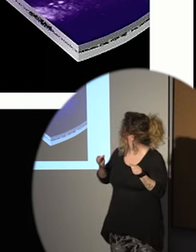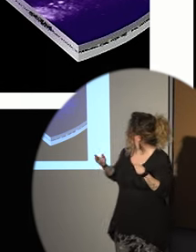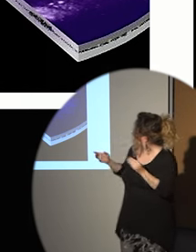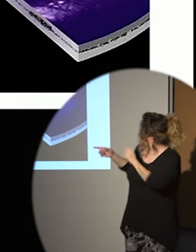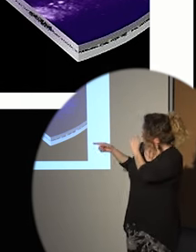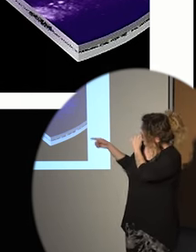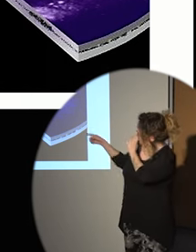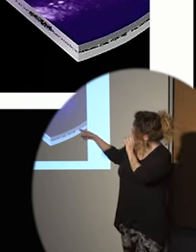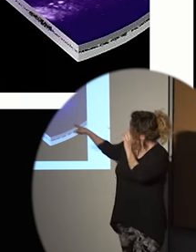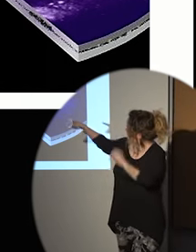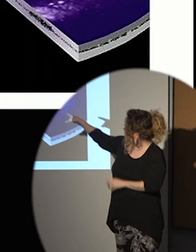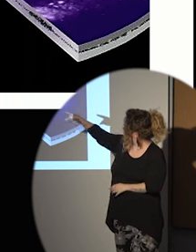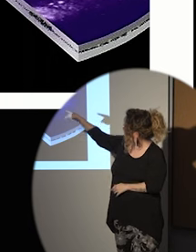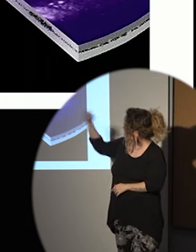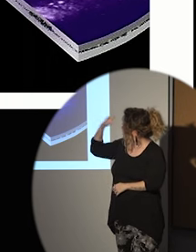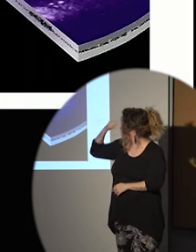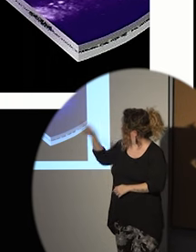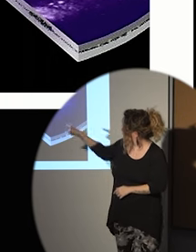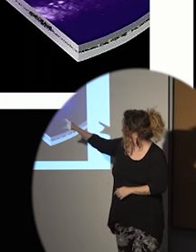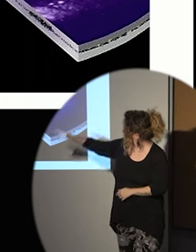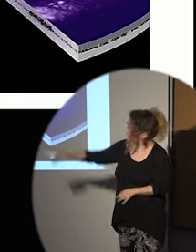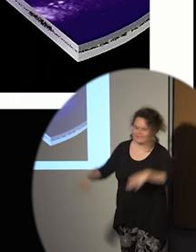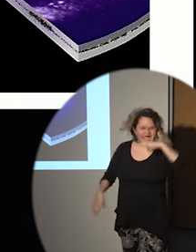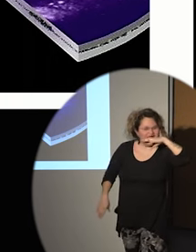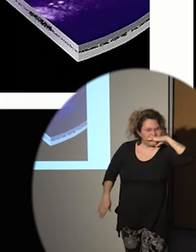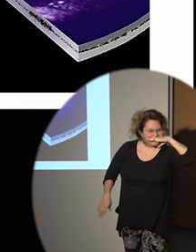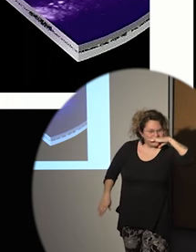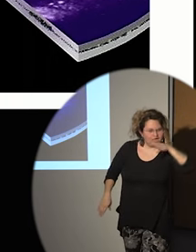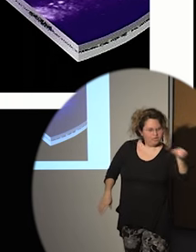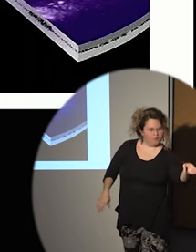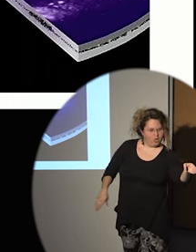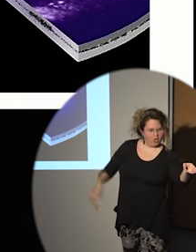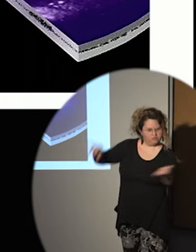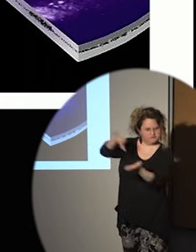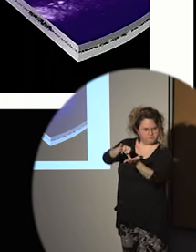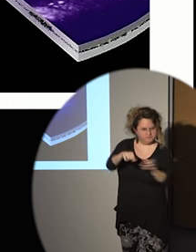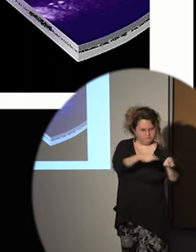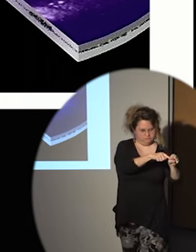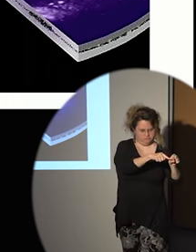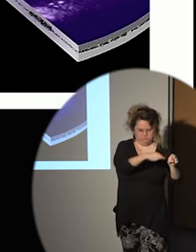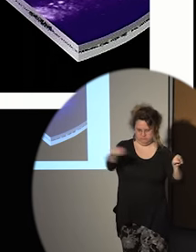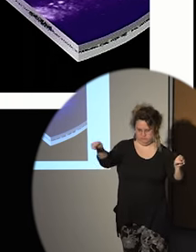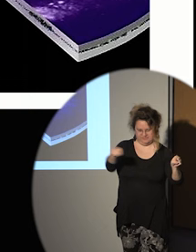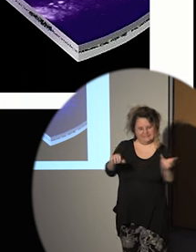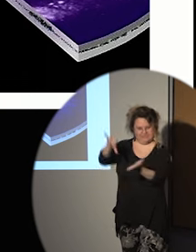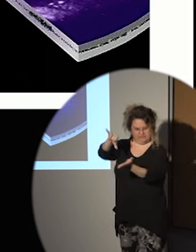façon intermédiaire entre le centre et le bord du disque. On est à 28 000 années-lumière du centre.